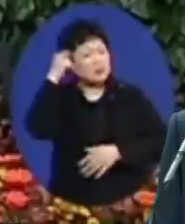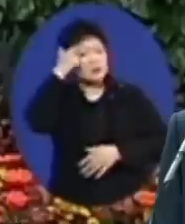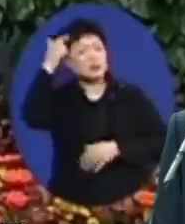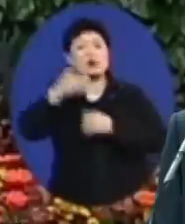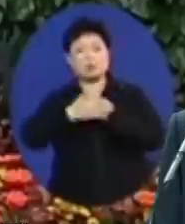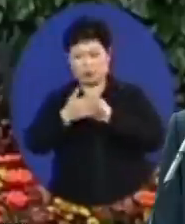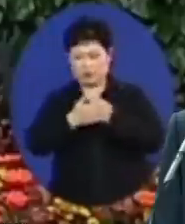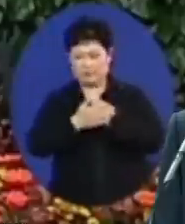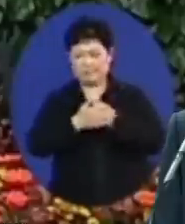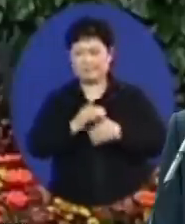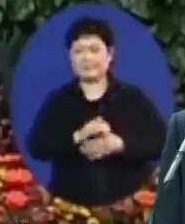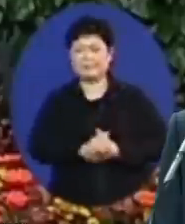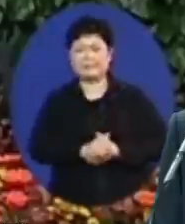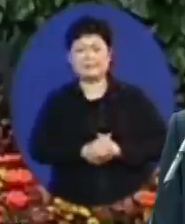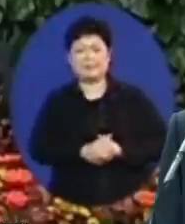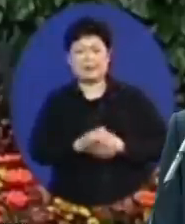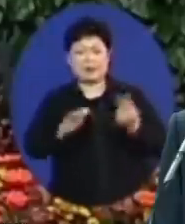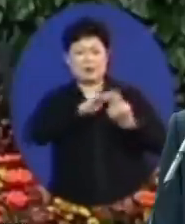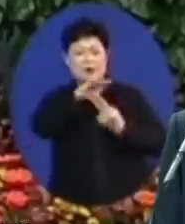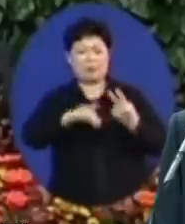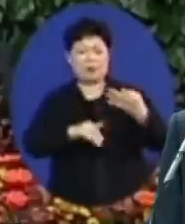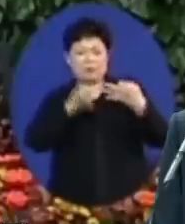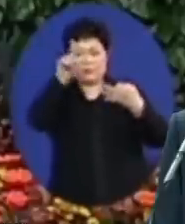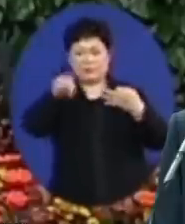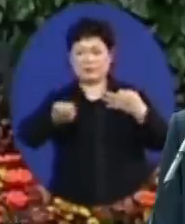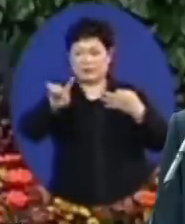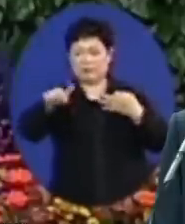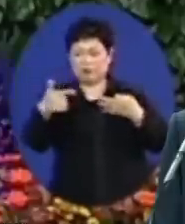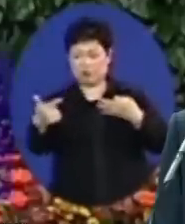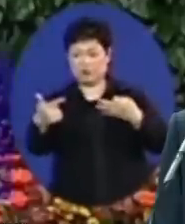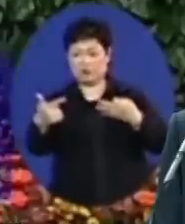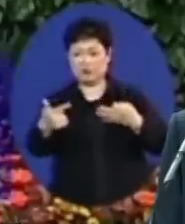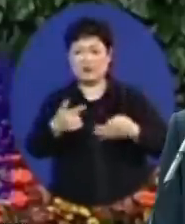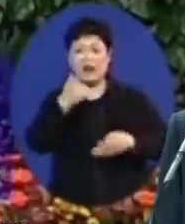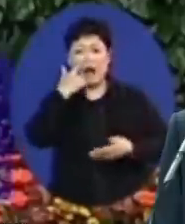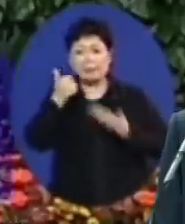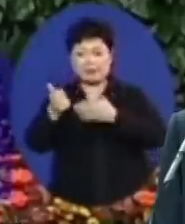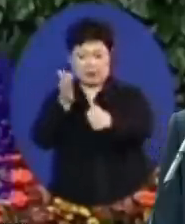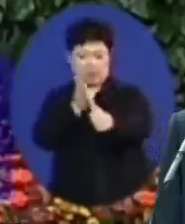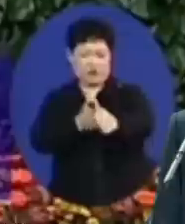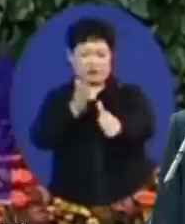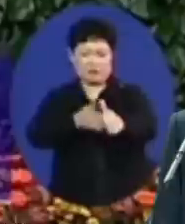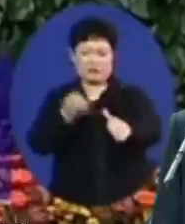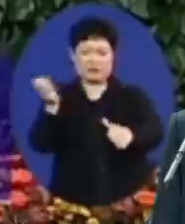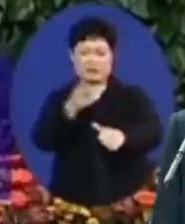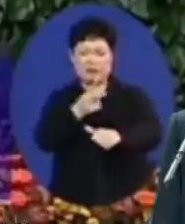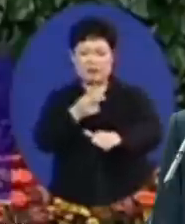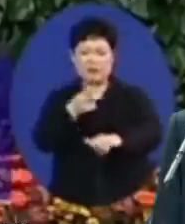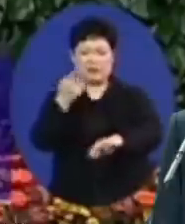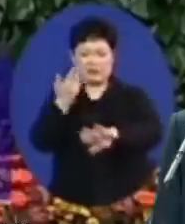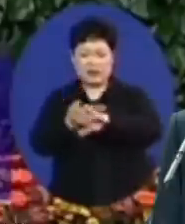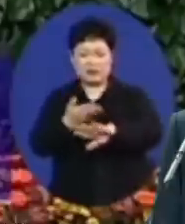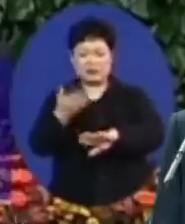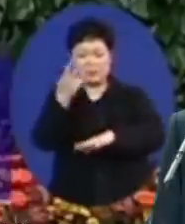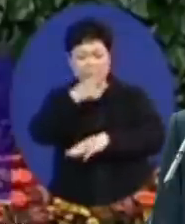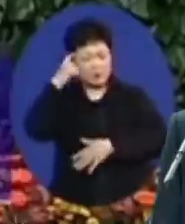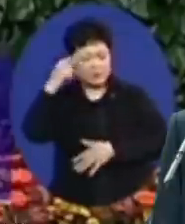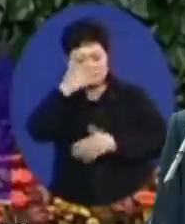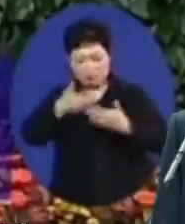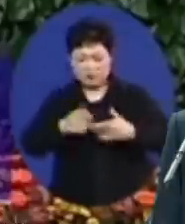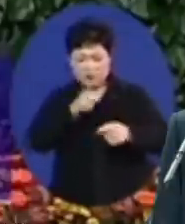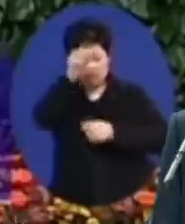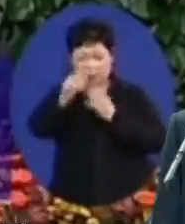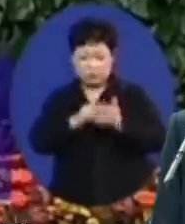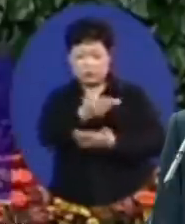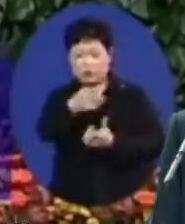것입니다. 요한복음 14장 16절에 내가 아버지께 구하겠으니 그가 또 다른 보혜사를 너에게 주사 영원토록